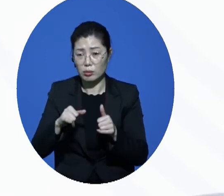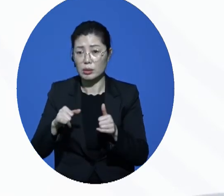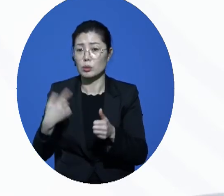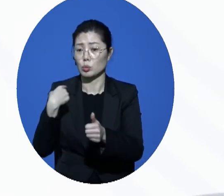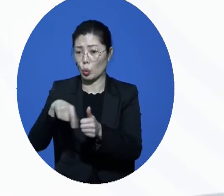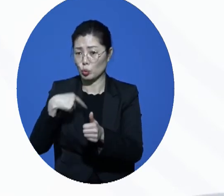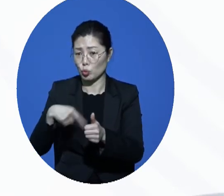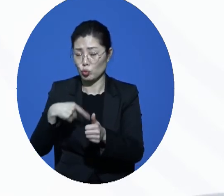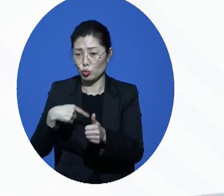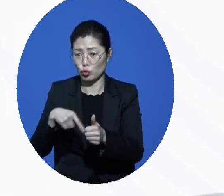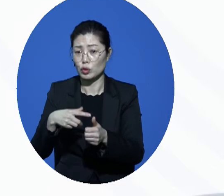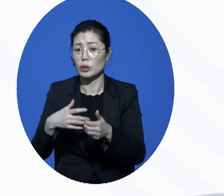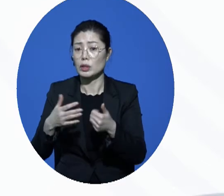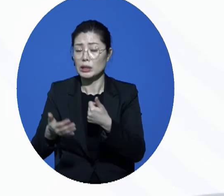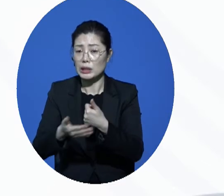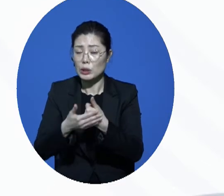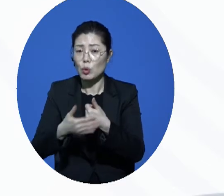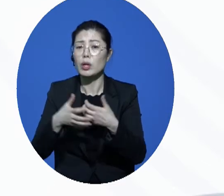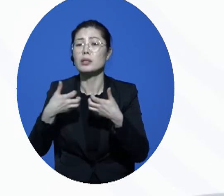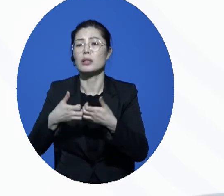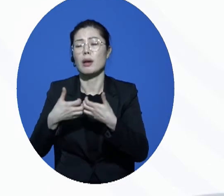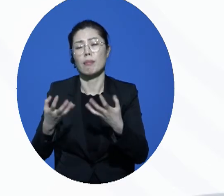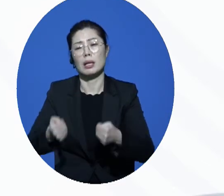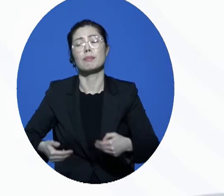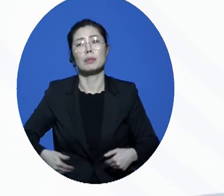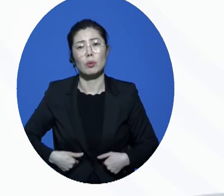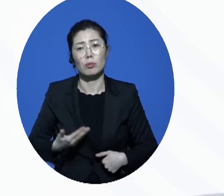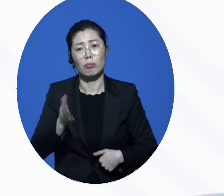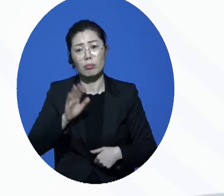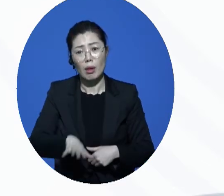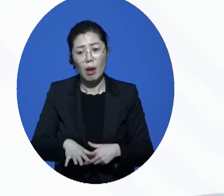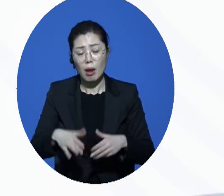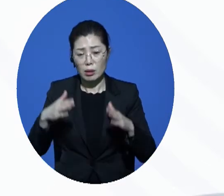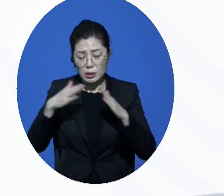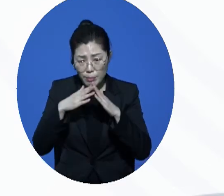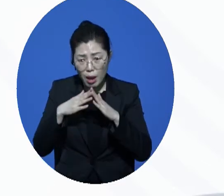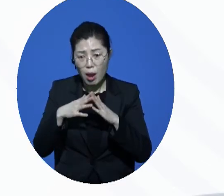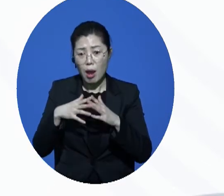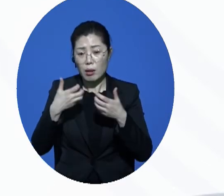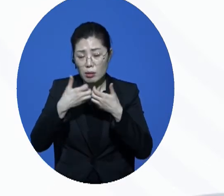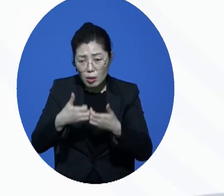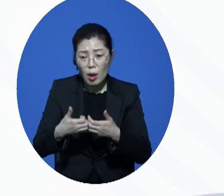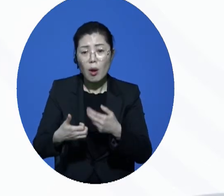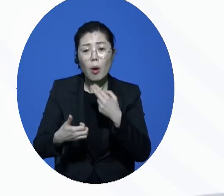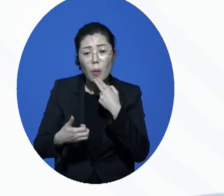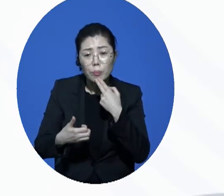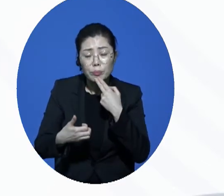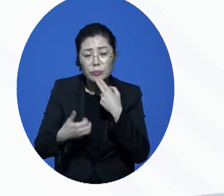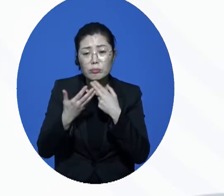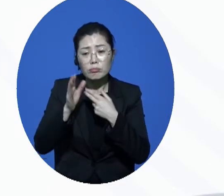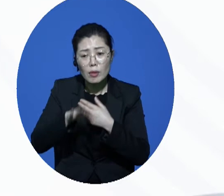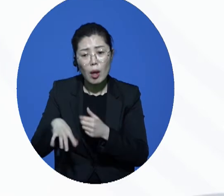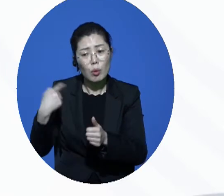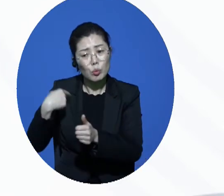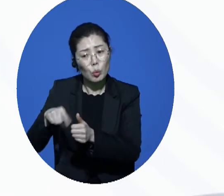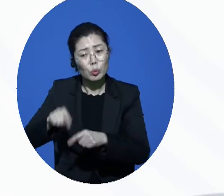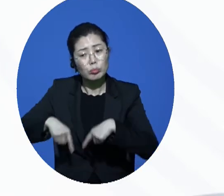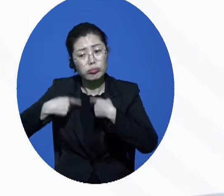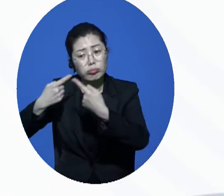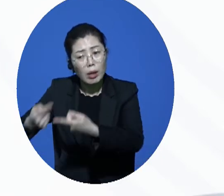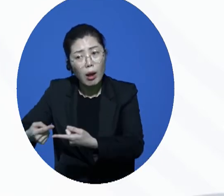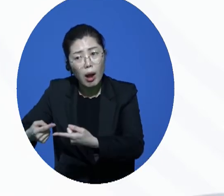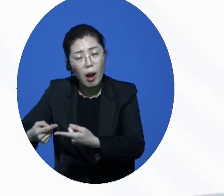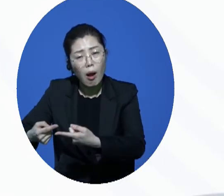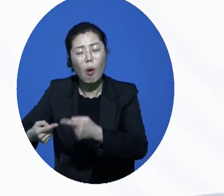지원 기기들을 필요로 함에도 불구하고 전혀 가정에서 갖추어지지 않는 체계 안에서 교육에 아예 참여할 수